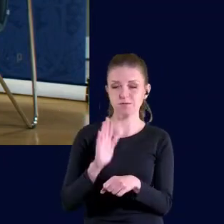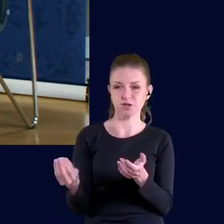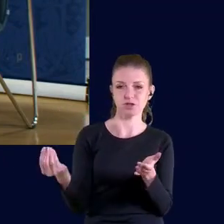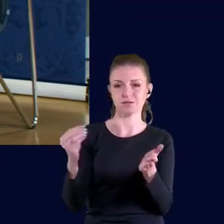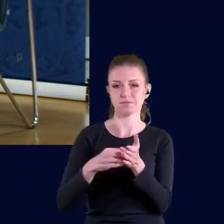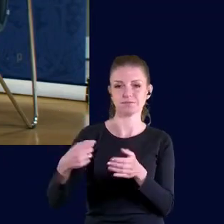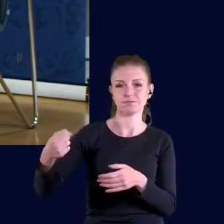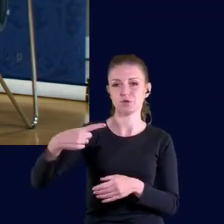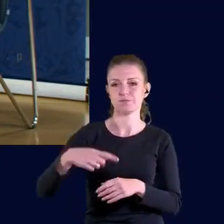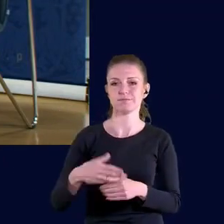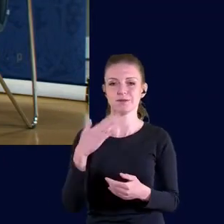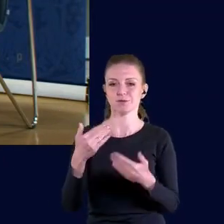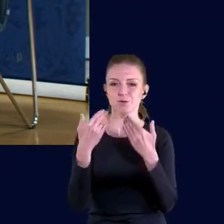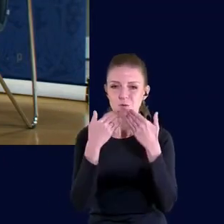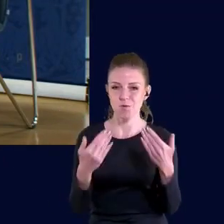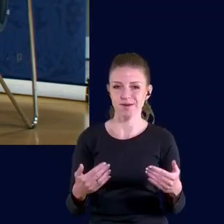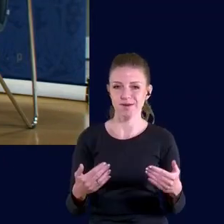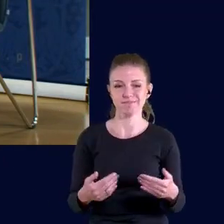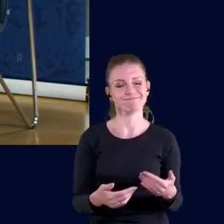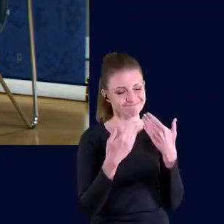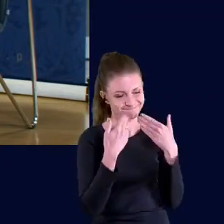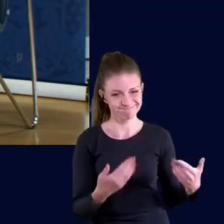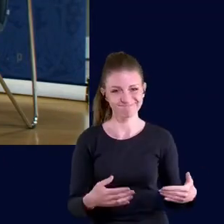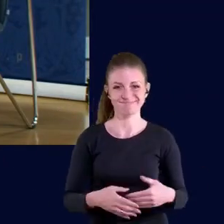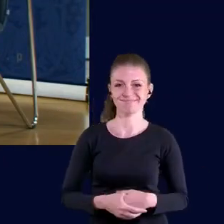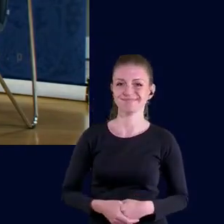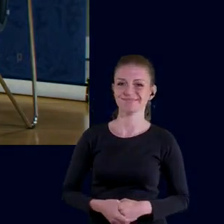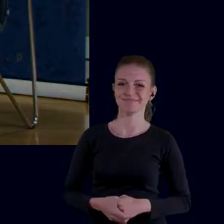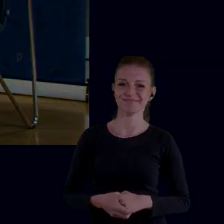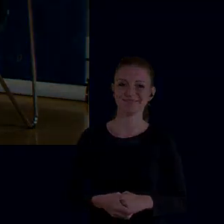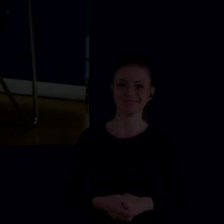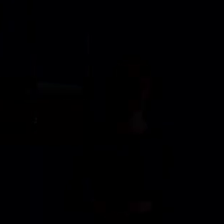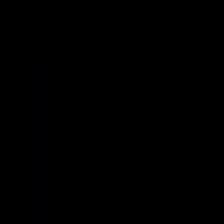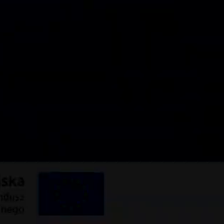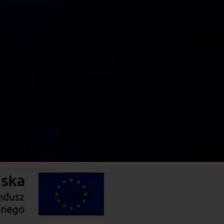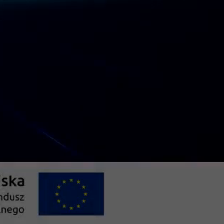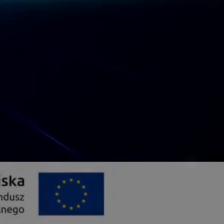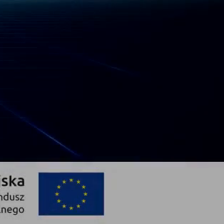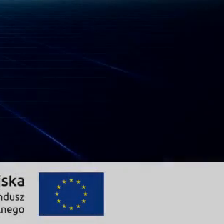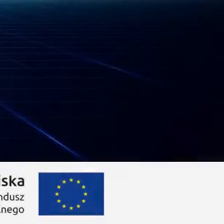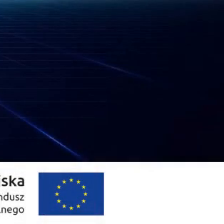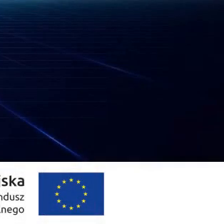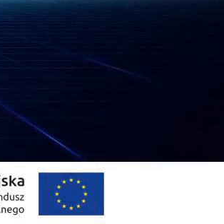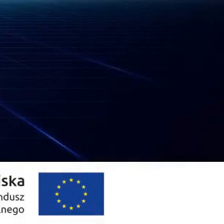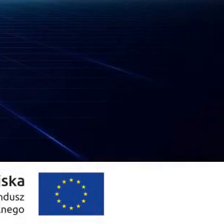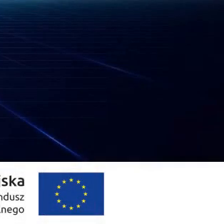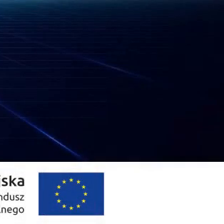dziękuję bardzo dziękuję bardzo psuło